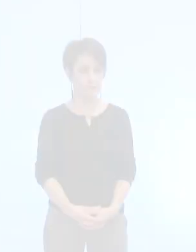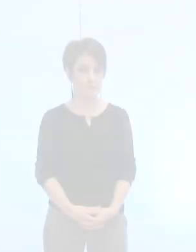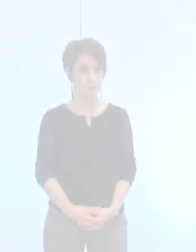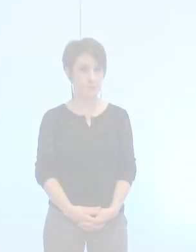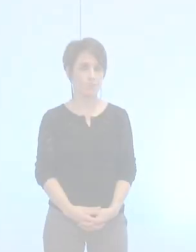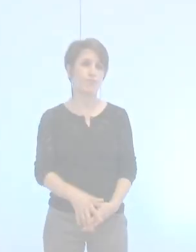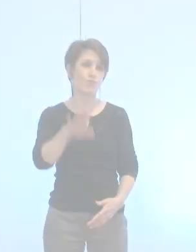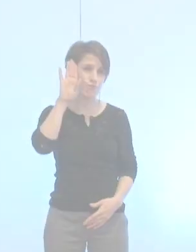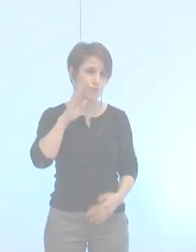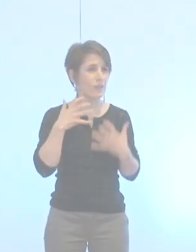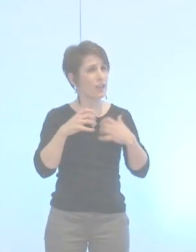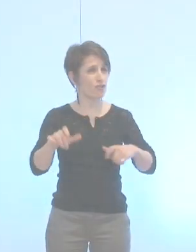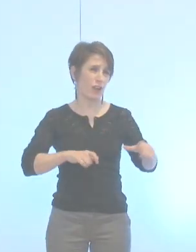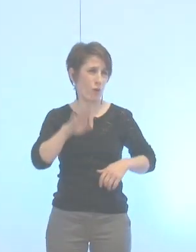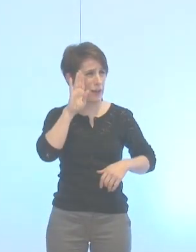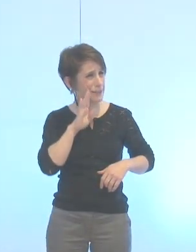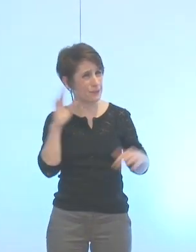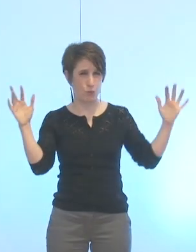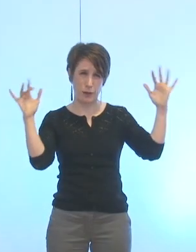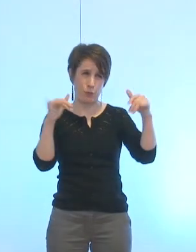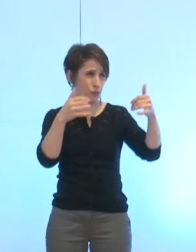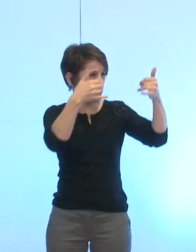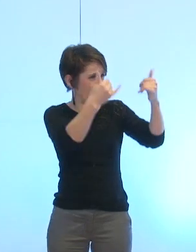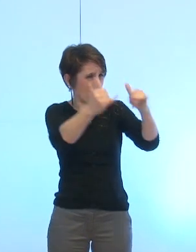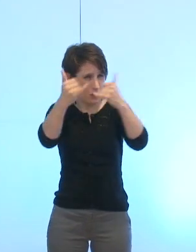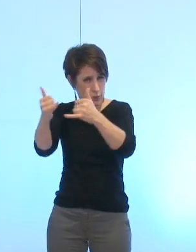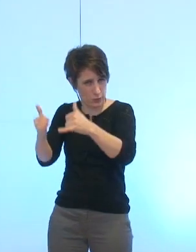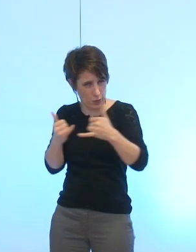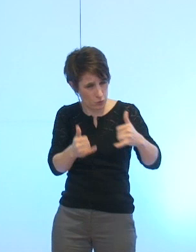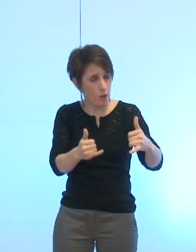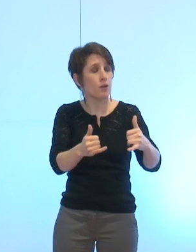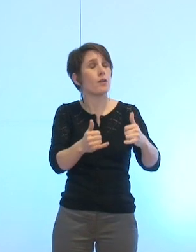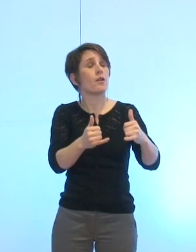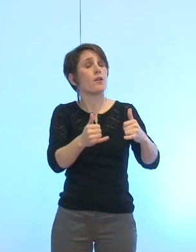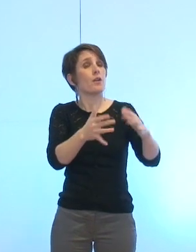chers collègues je vous invite à vous asseoir nous reprenons le fil de ce conseil